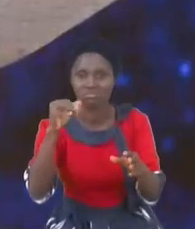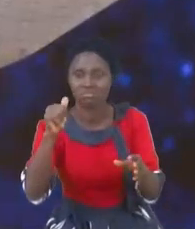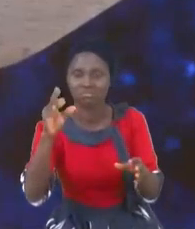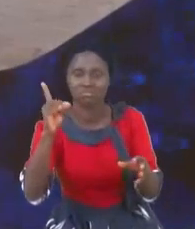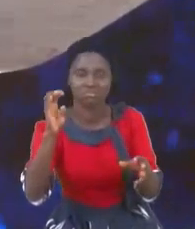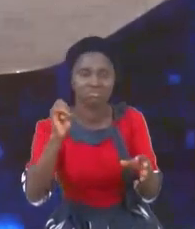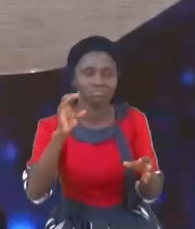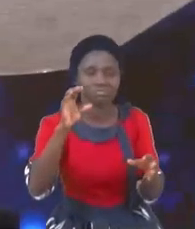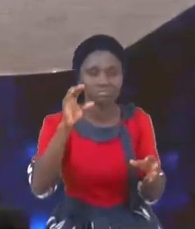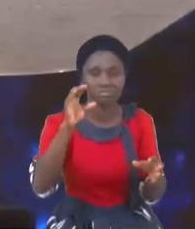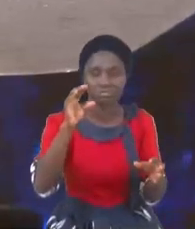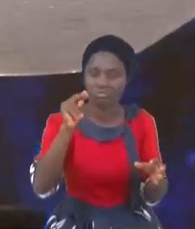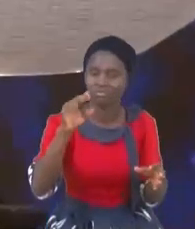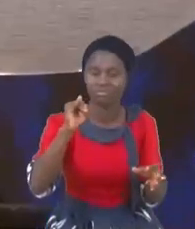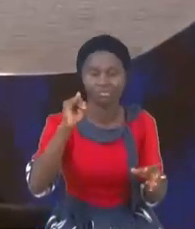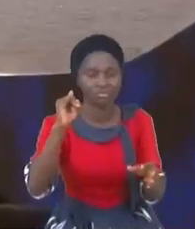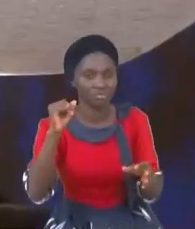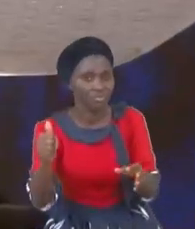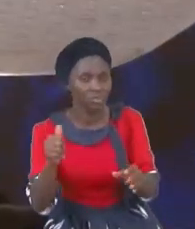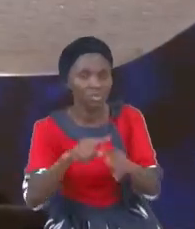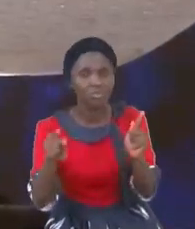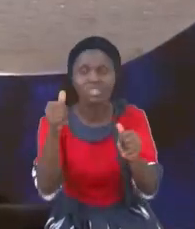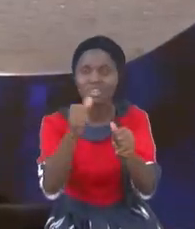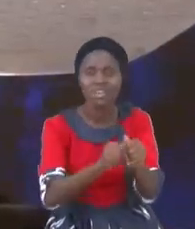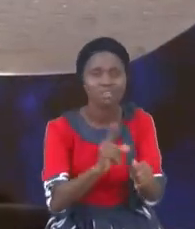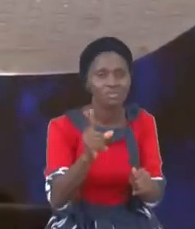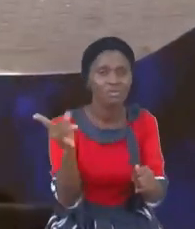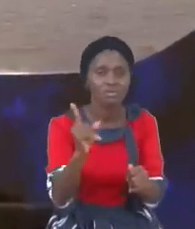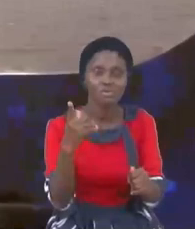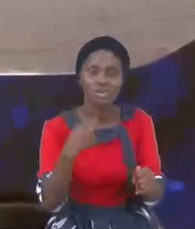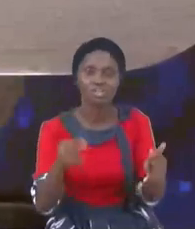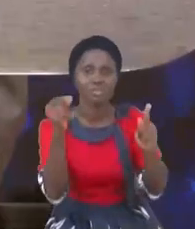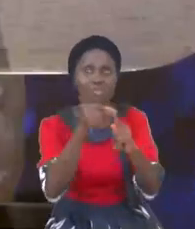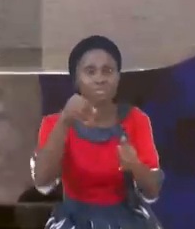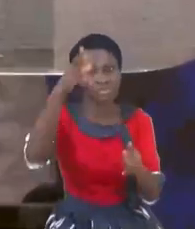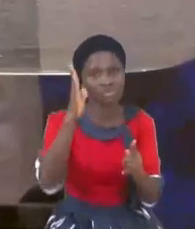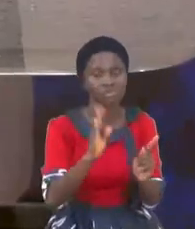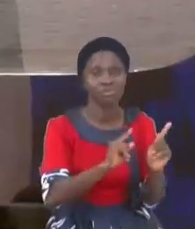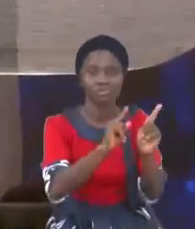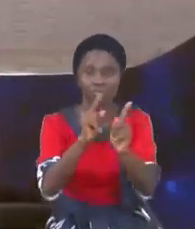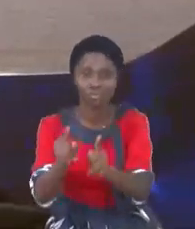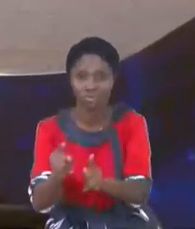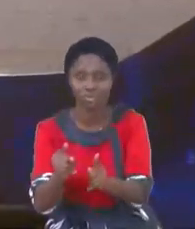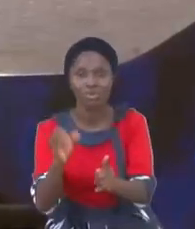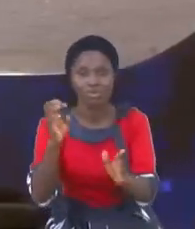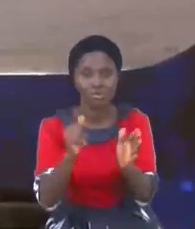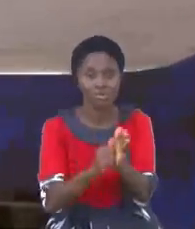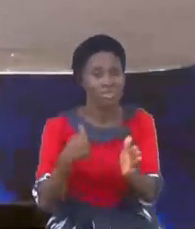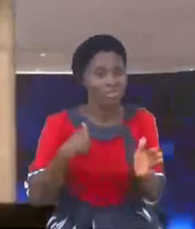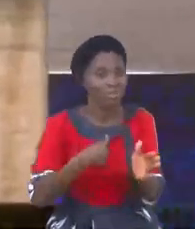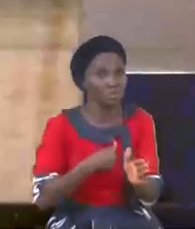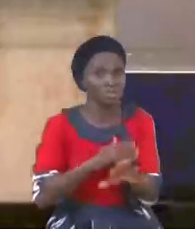foi en Dieu s'est fait connaître en tout lieu, de telle manière que nous n'avons pas besoin